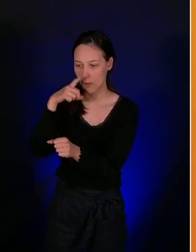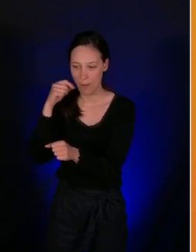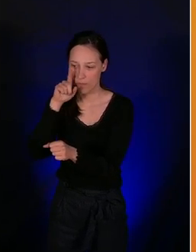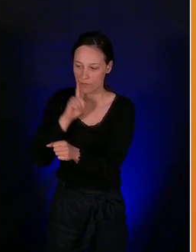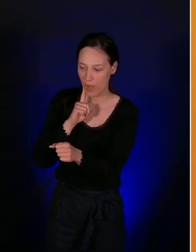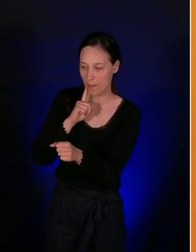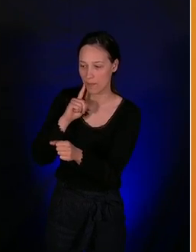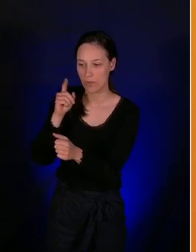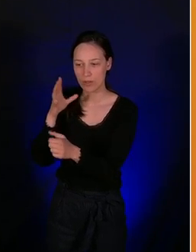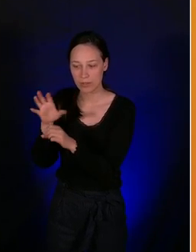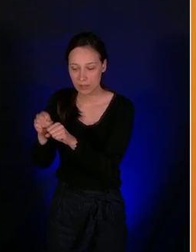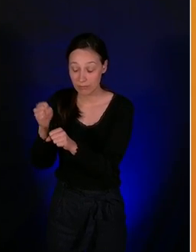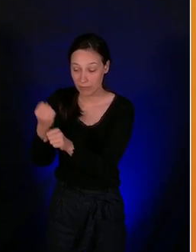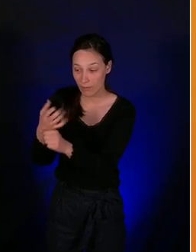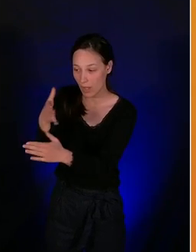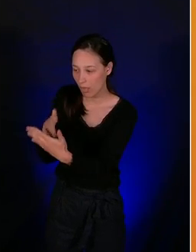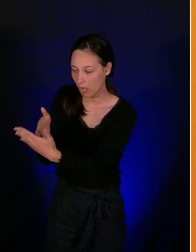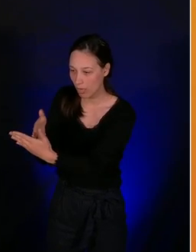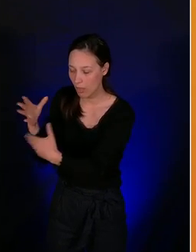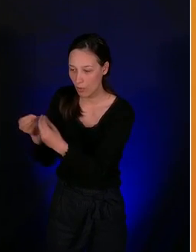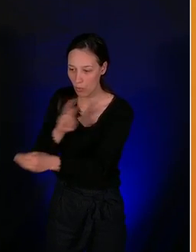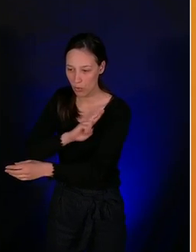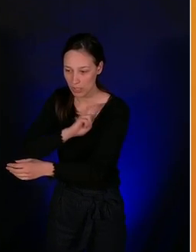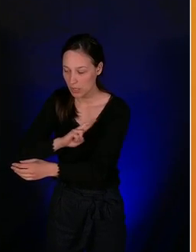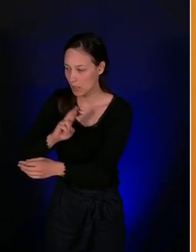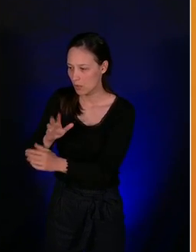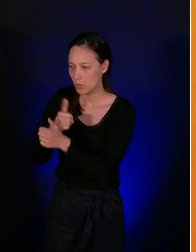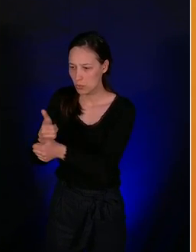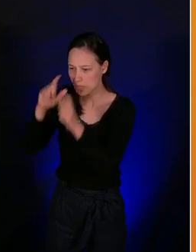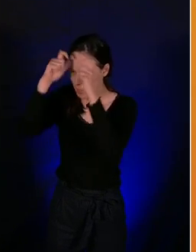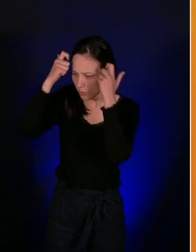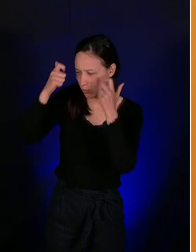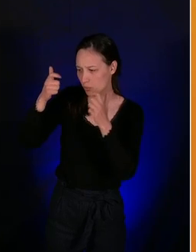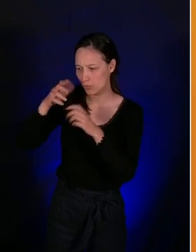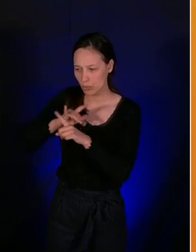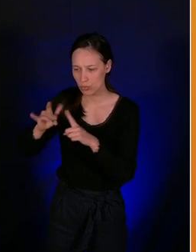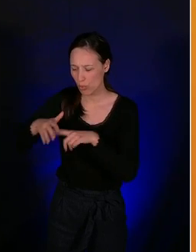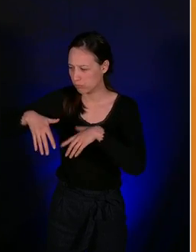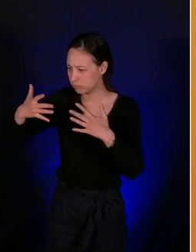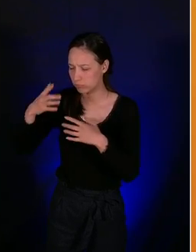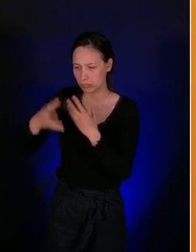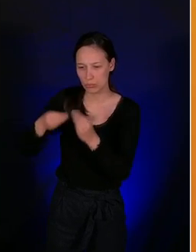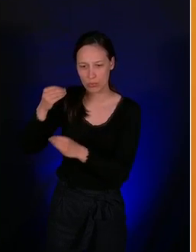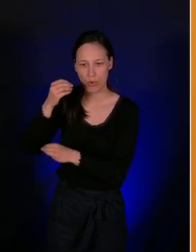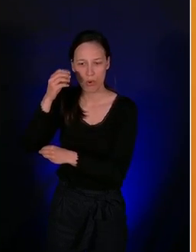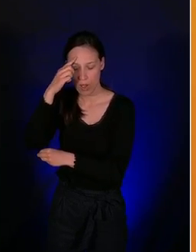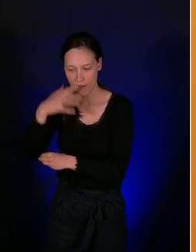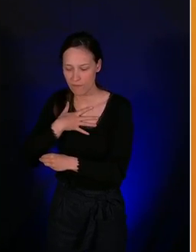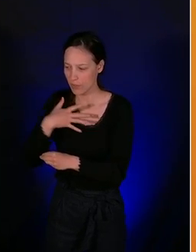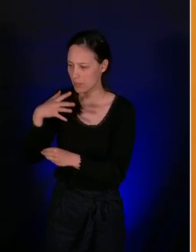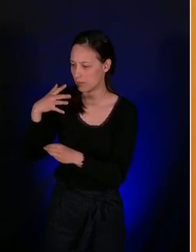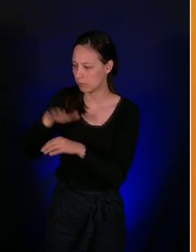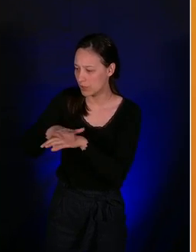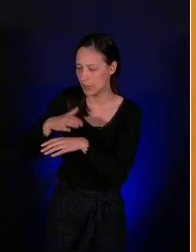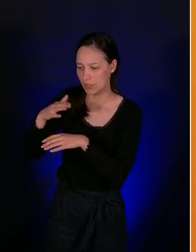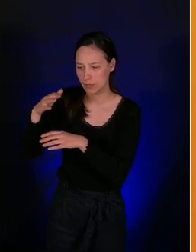retraités, quels que soient leurs statuts sociaux et professionnels, leur nationalité, leur opinion publique, philosophique et